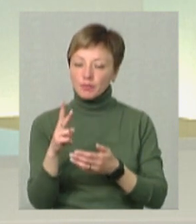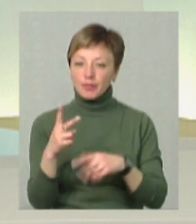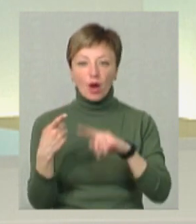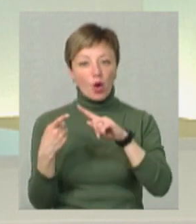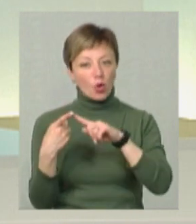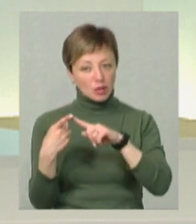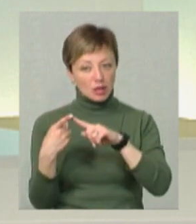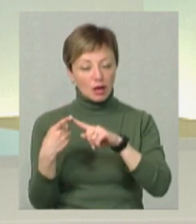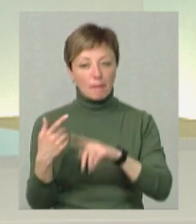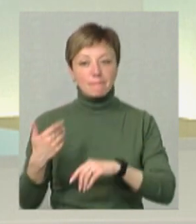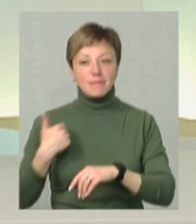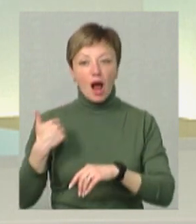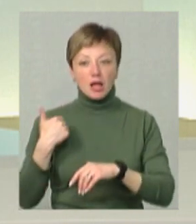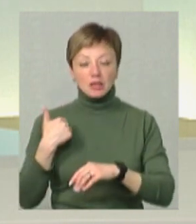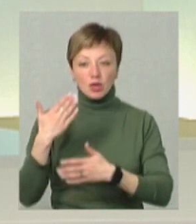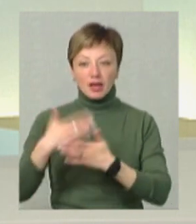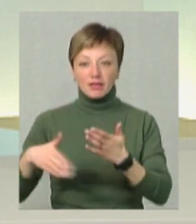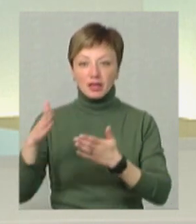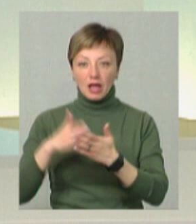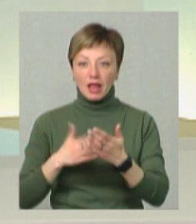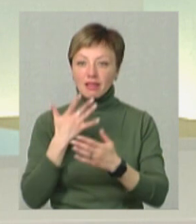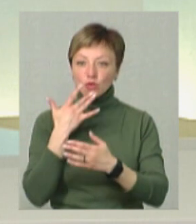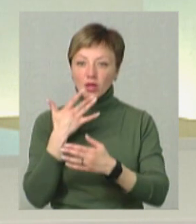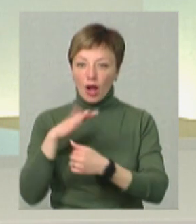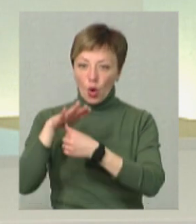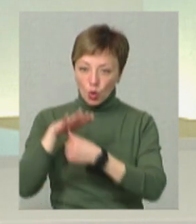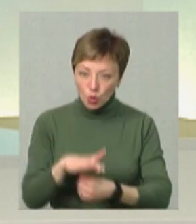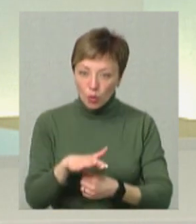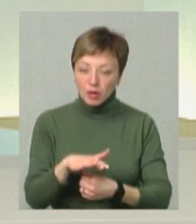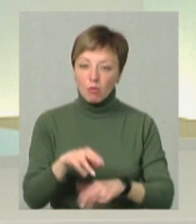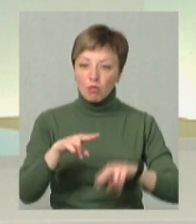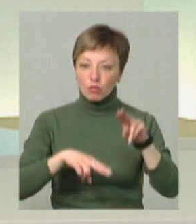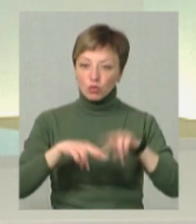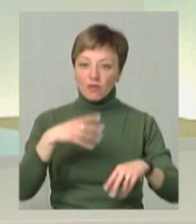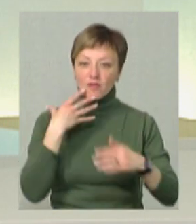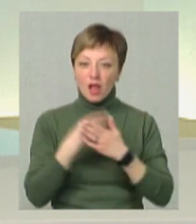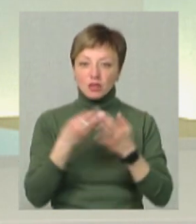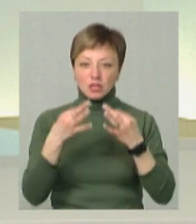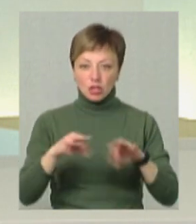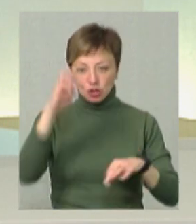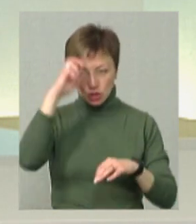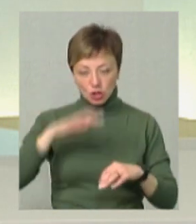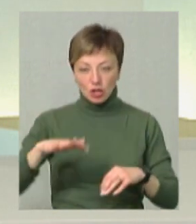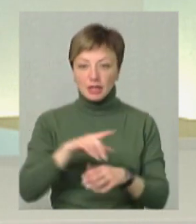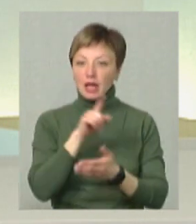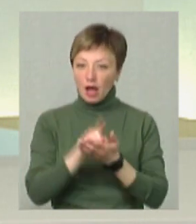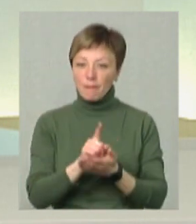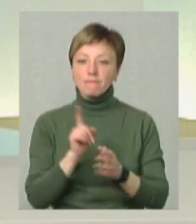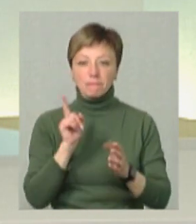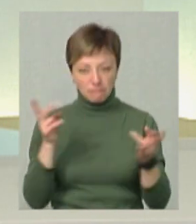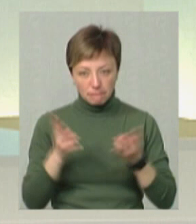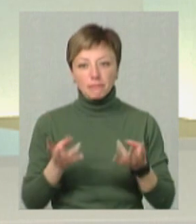Одна сторона – прагнення до ліквідації національного гноблення і побудови власної незалежної держави, таке ми повинні